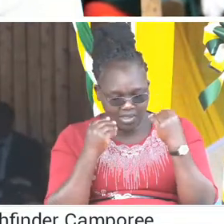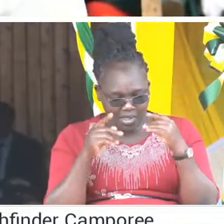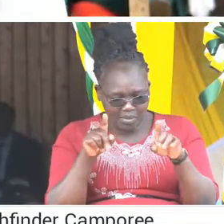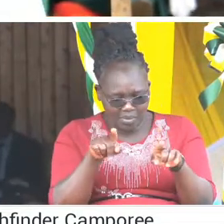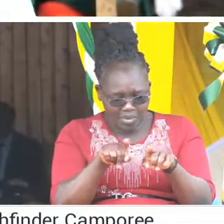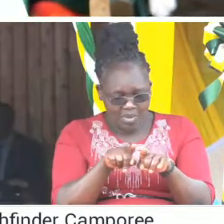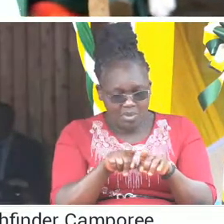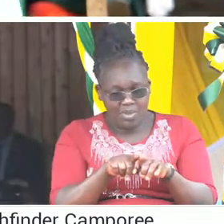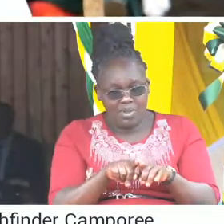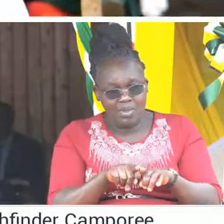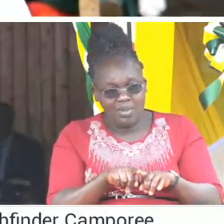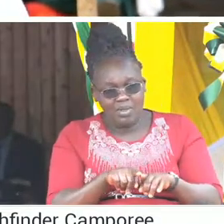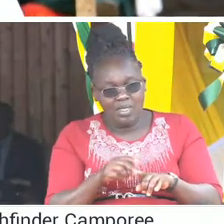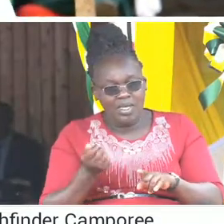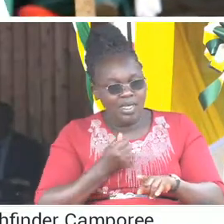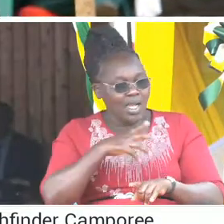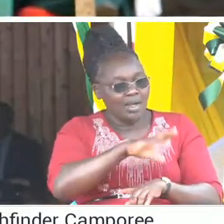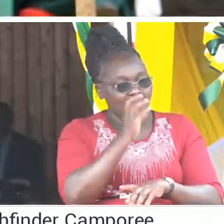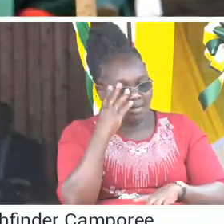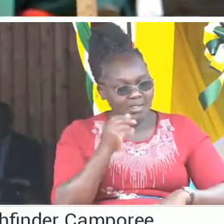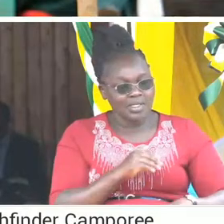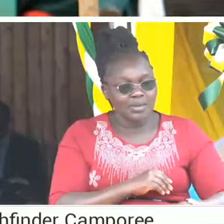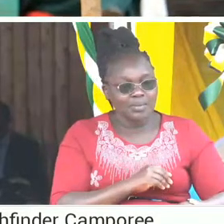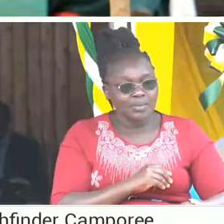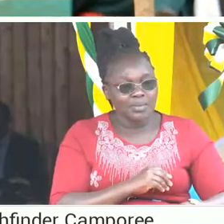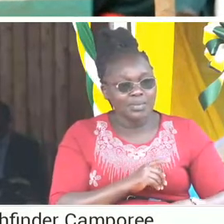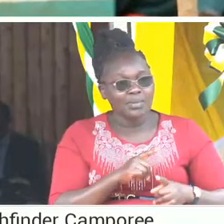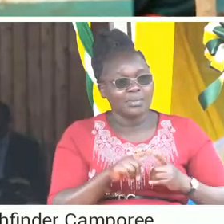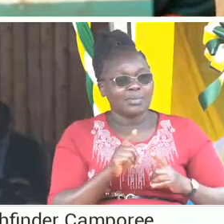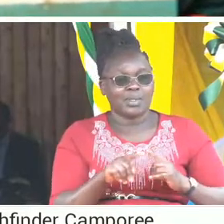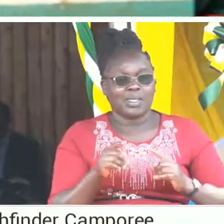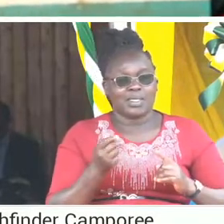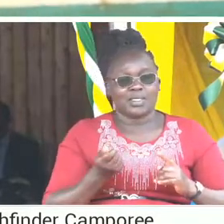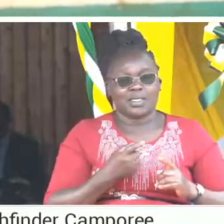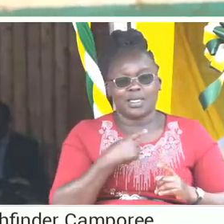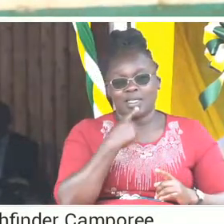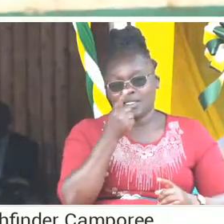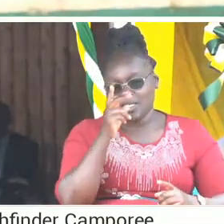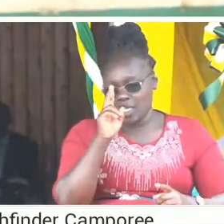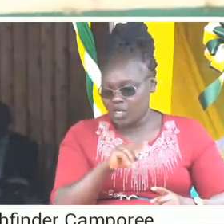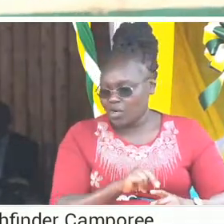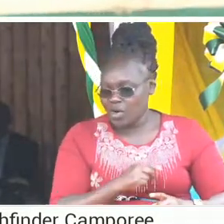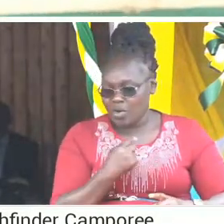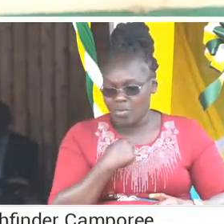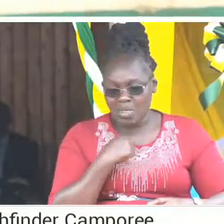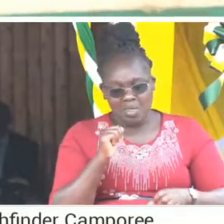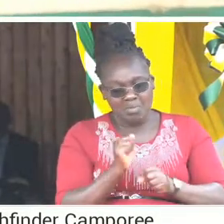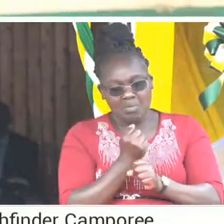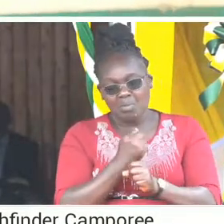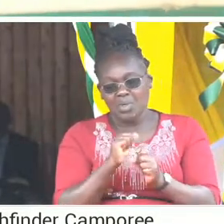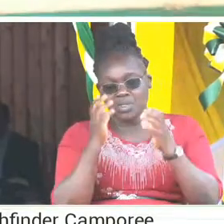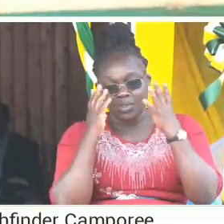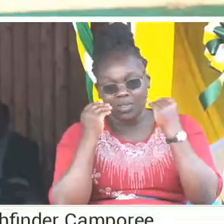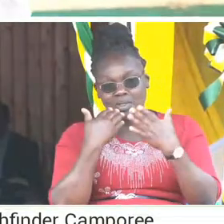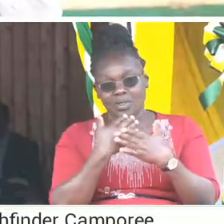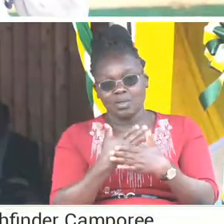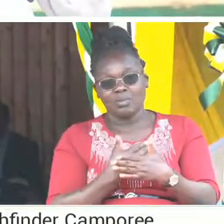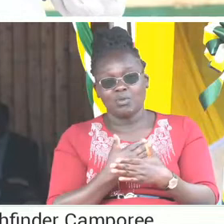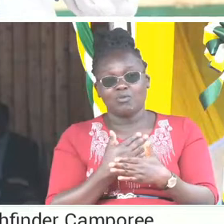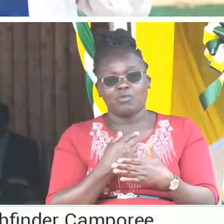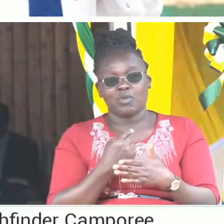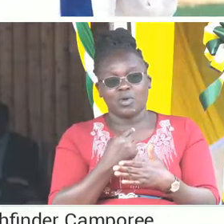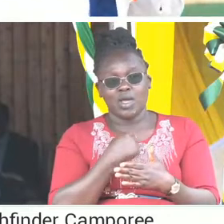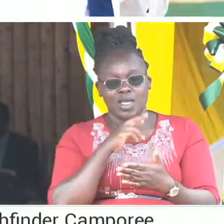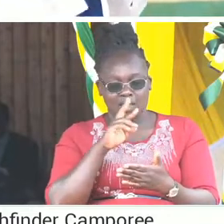silali. Kwa nini? Mwalimu wa chacha alisema, uwezi kulala bila kuomba na kusoma Biblia. Bwana Yesu asifiwe. Baba akamwambia,